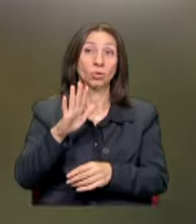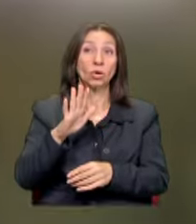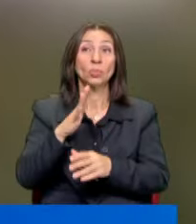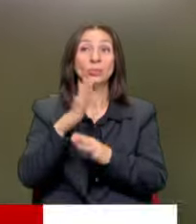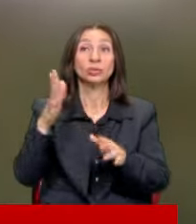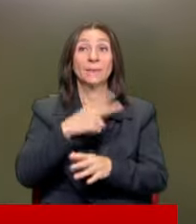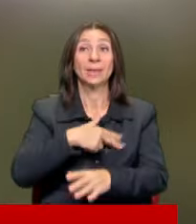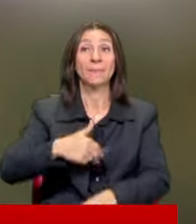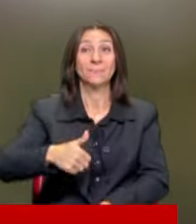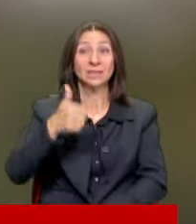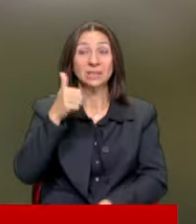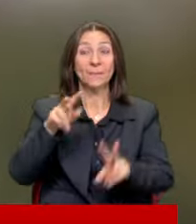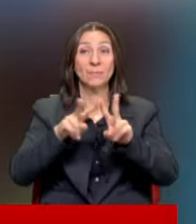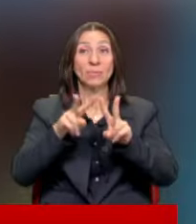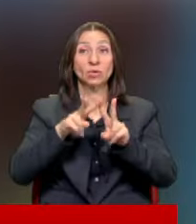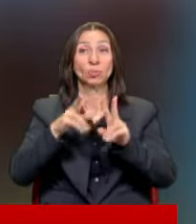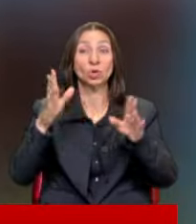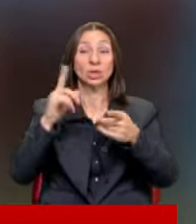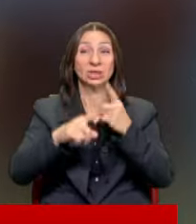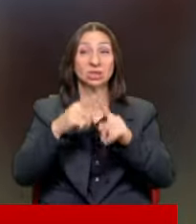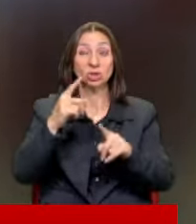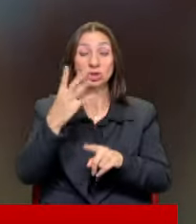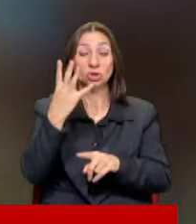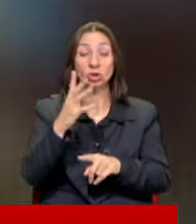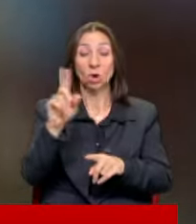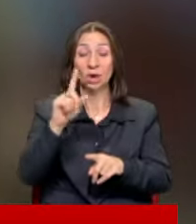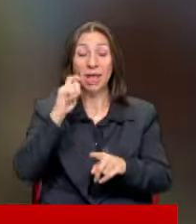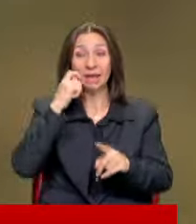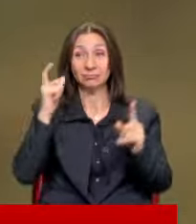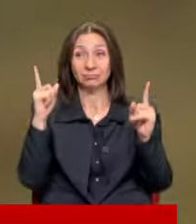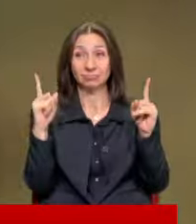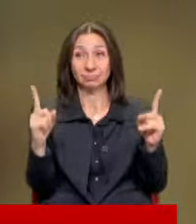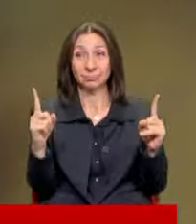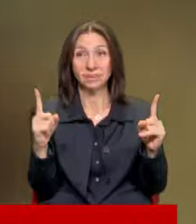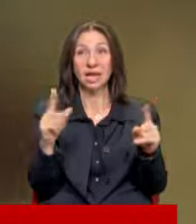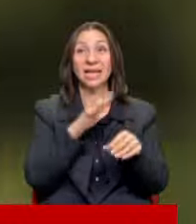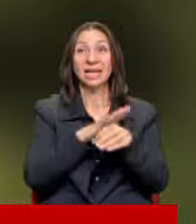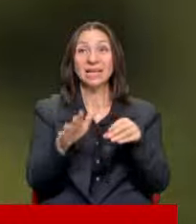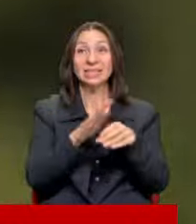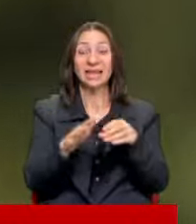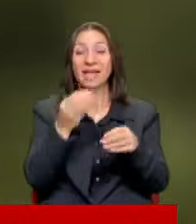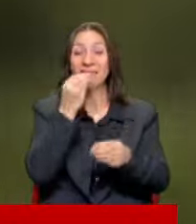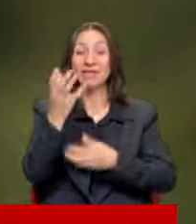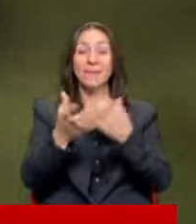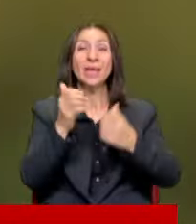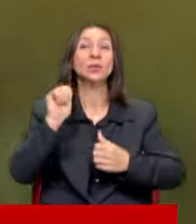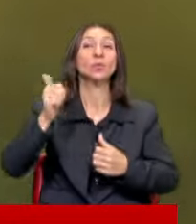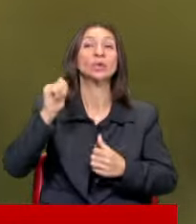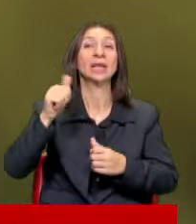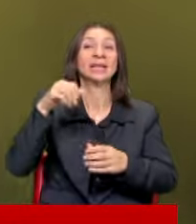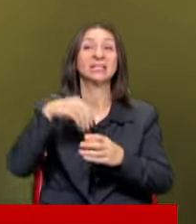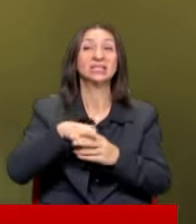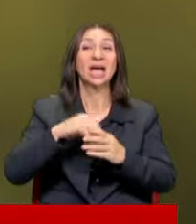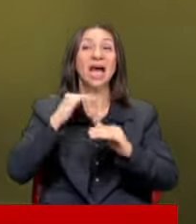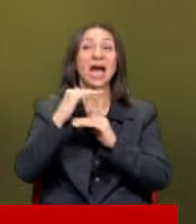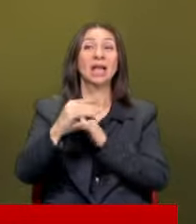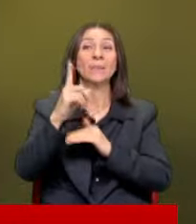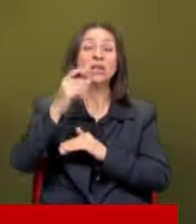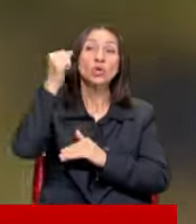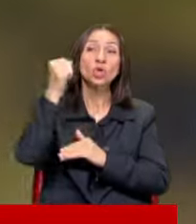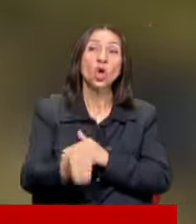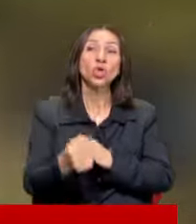Büyükşehir Belediye Başkanı Memduh Büyükkılıç 410 Ekim tarihleri arasında Kayseri gastronomi günleri etkinliğinde halka 1